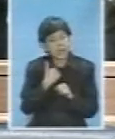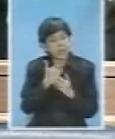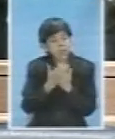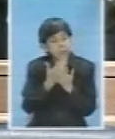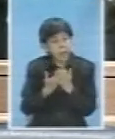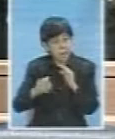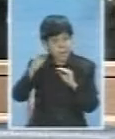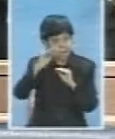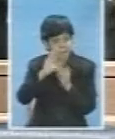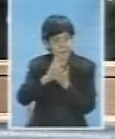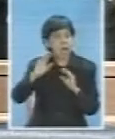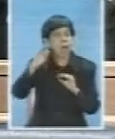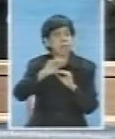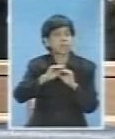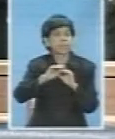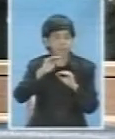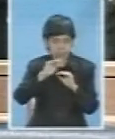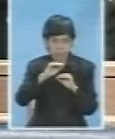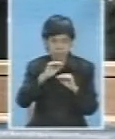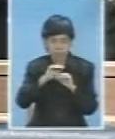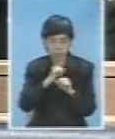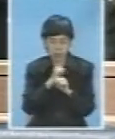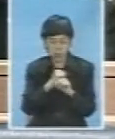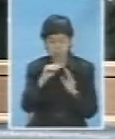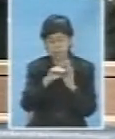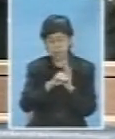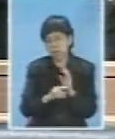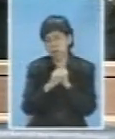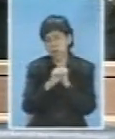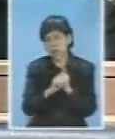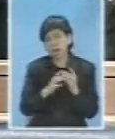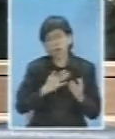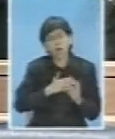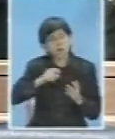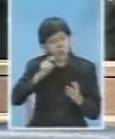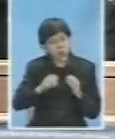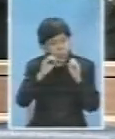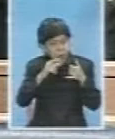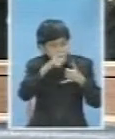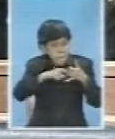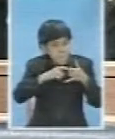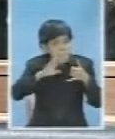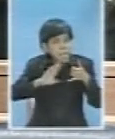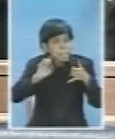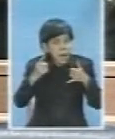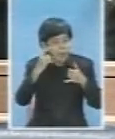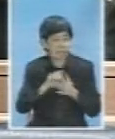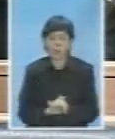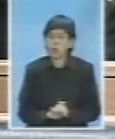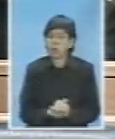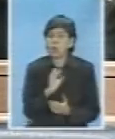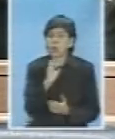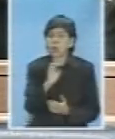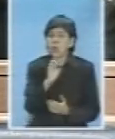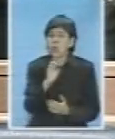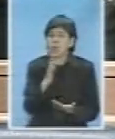เพิ่มงบประมาณให้เป็นไปตามที่ได้กำหนดเอาไว้ว่าเราจะต้องสร้างครูพันใหม่และที่เป็นอันตรายที่สุดไม่แ